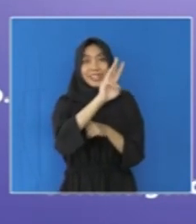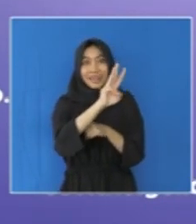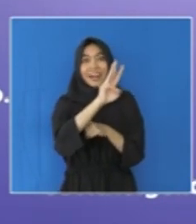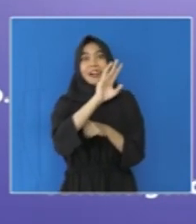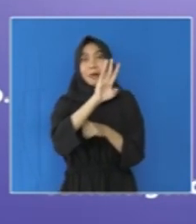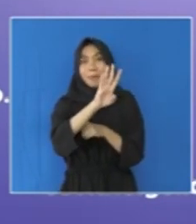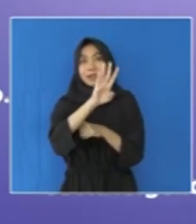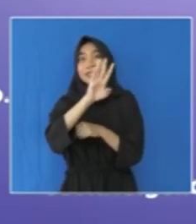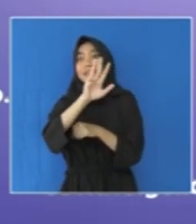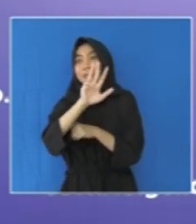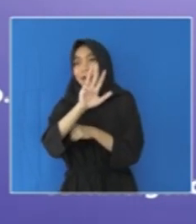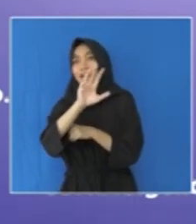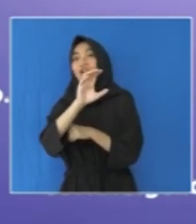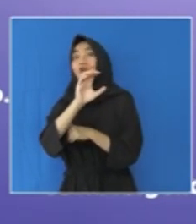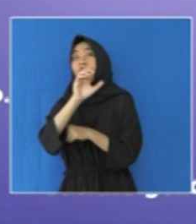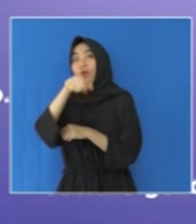3749